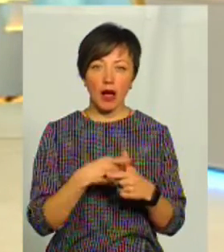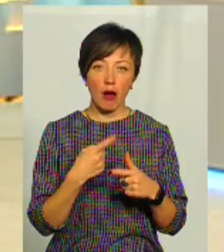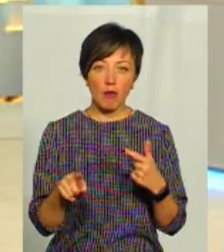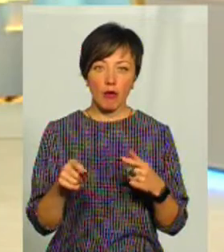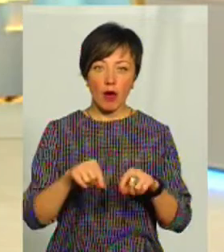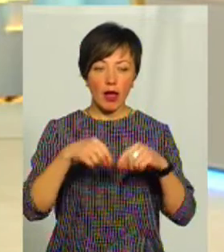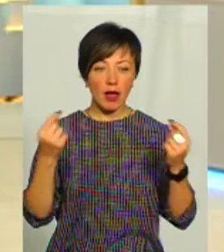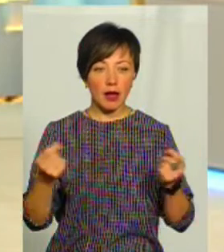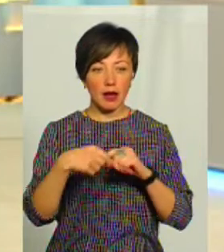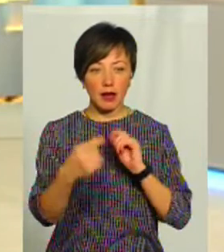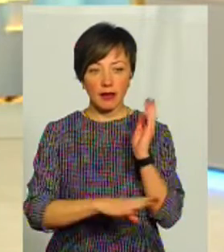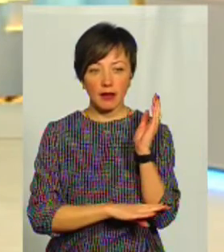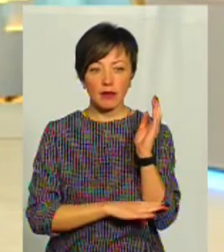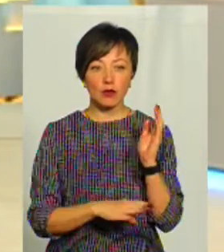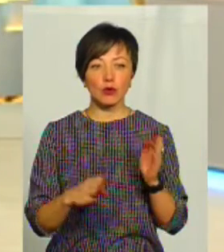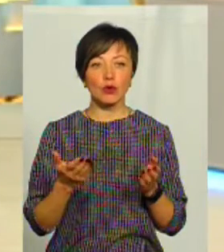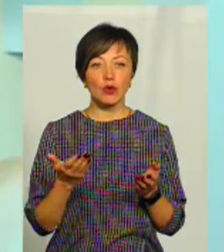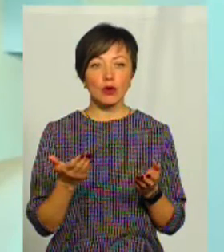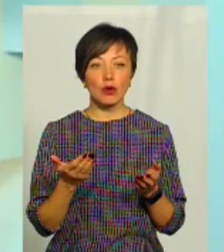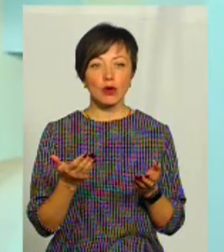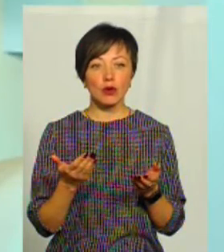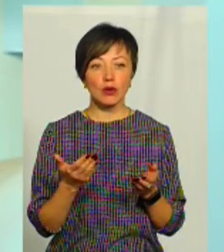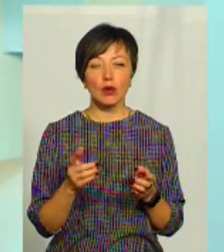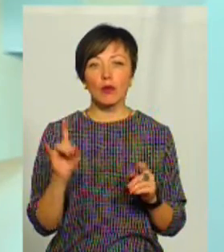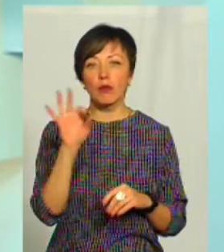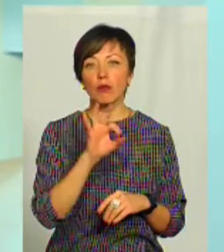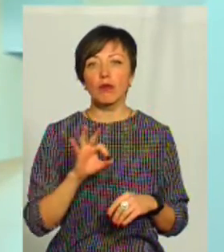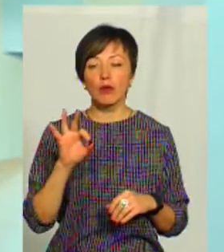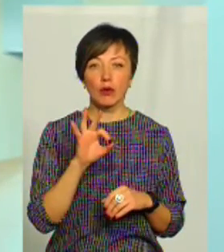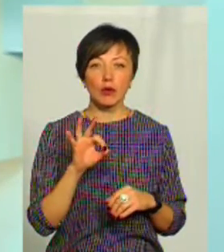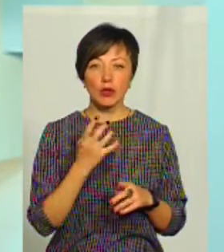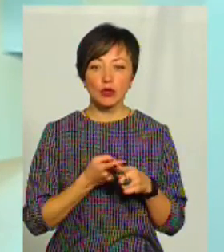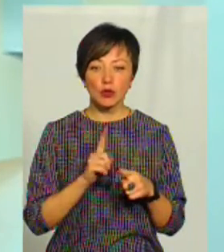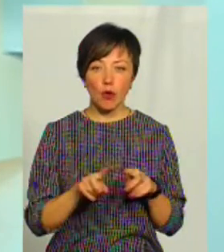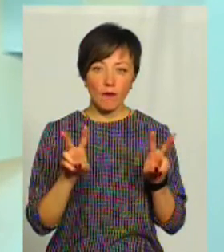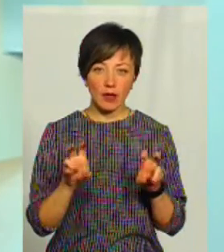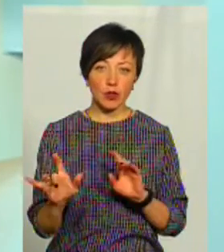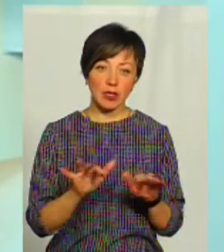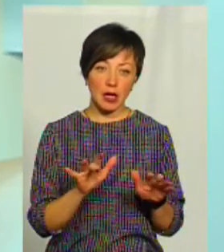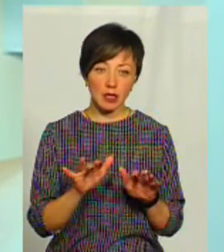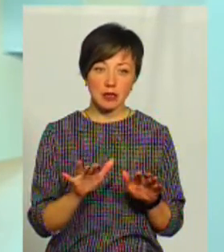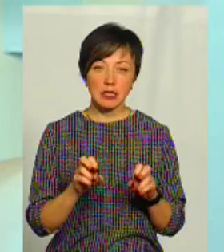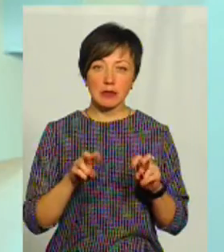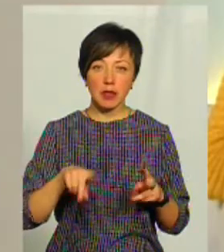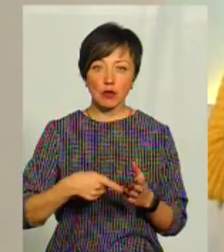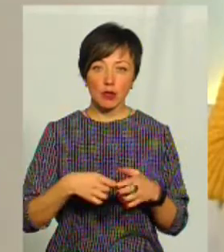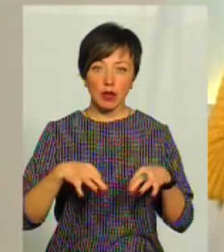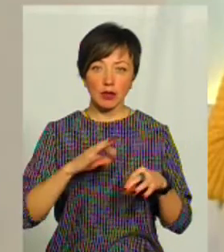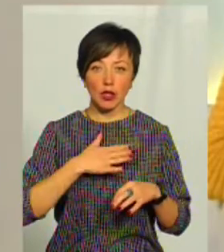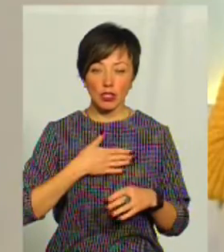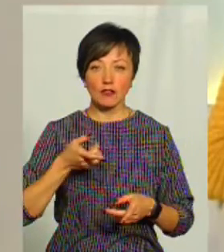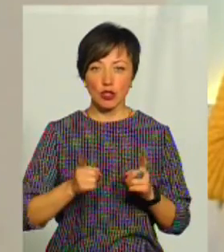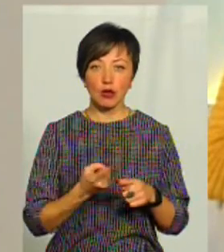або деревину, гілки. Що стосується от, цього виду діяльності спецкомунтранса